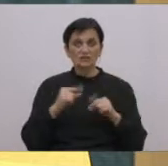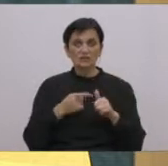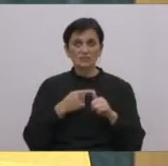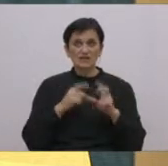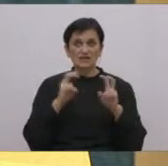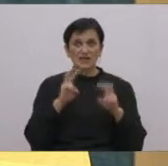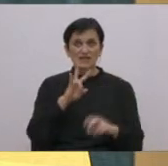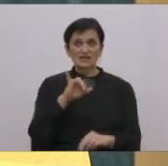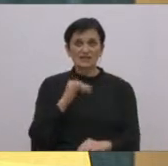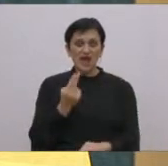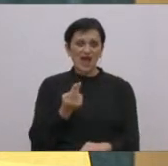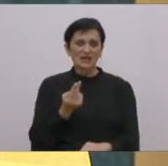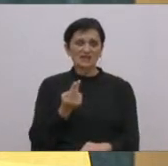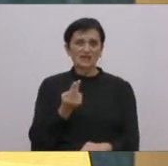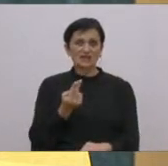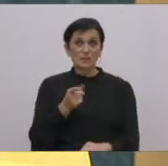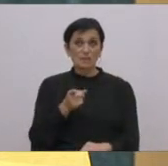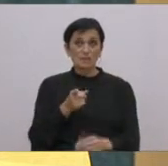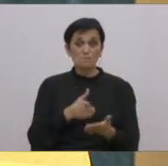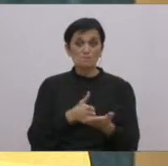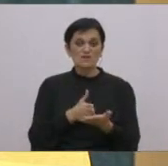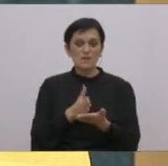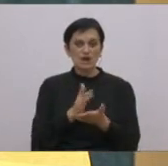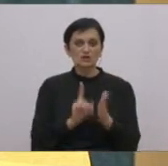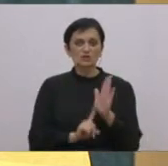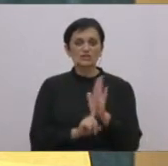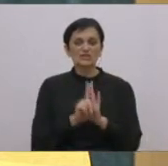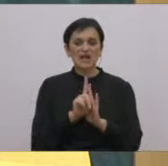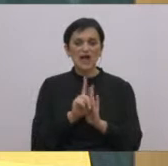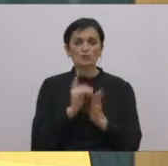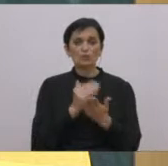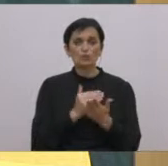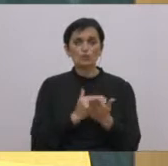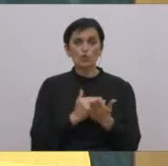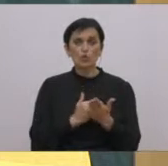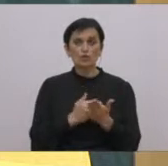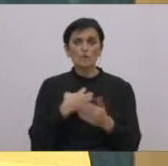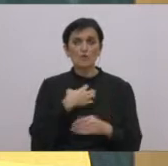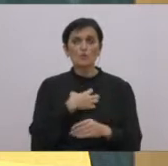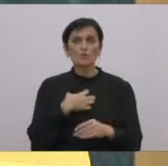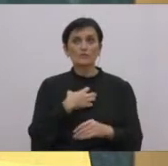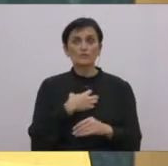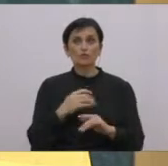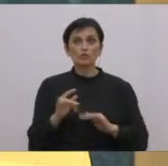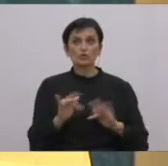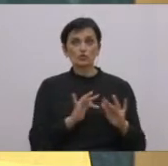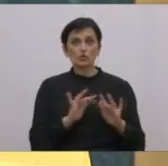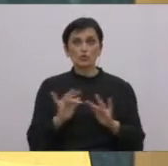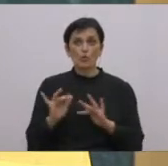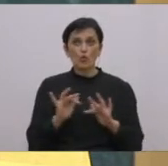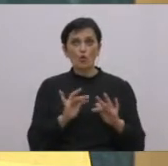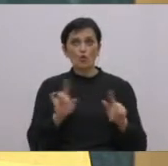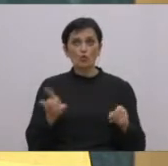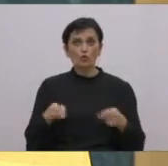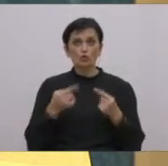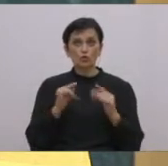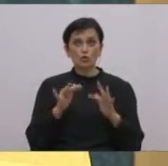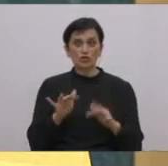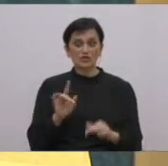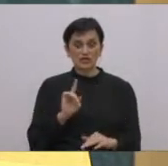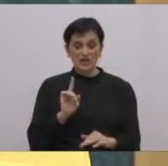წოდებული NATS, აი ამ მიმართულებით დაწყებული არის პროგრამა და მნიშვნელოვანი მოქმედებები ხორციელდება,